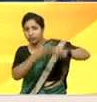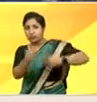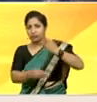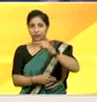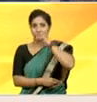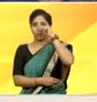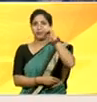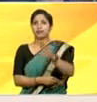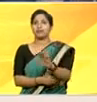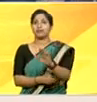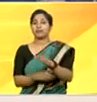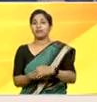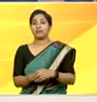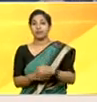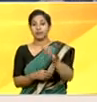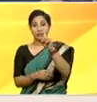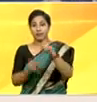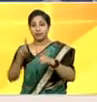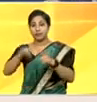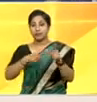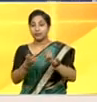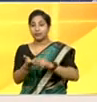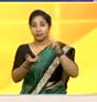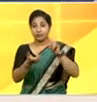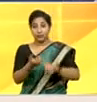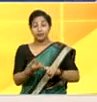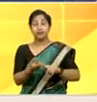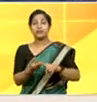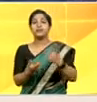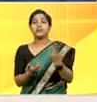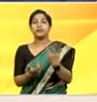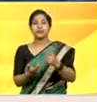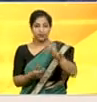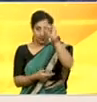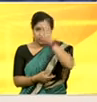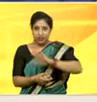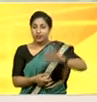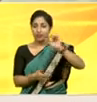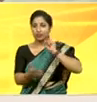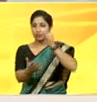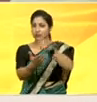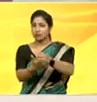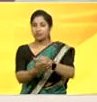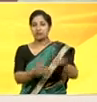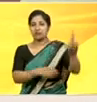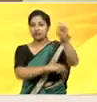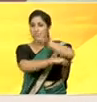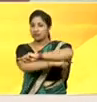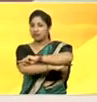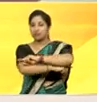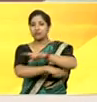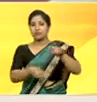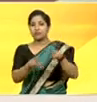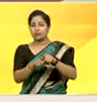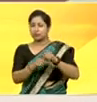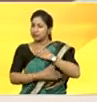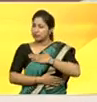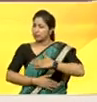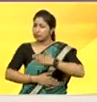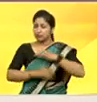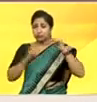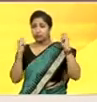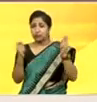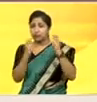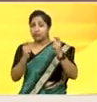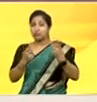है। 1 जून को इन सब ने इंडियन अराइवल डे को जिस धूमधाम से